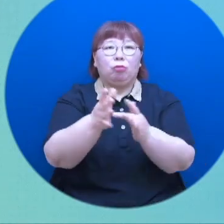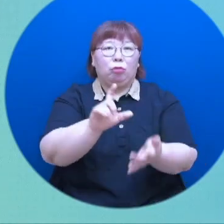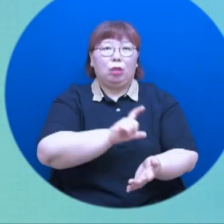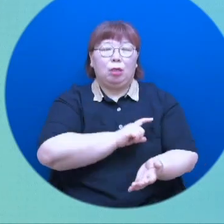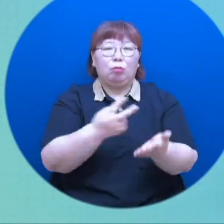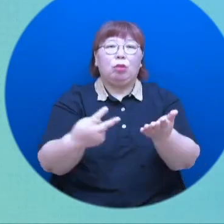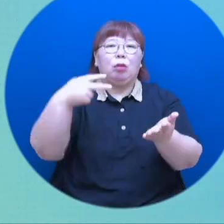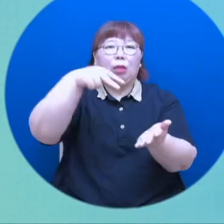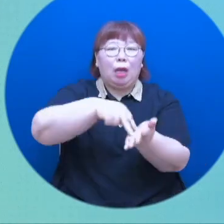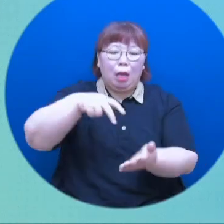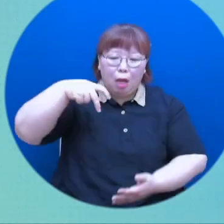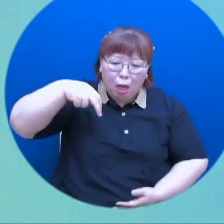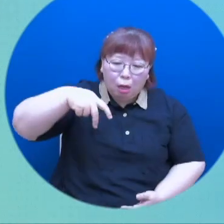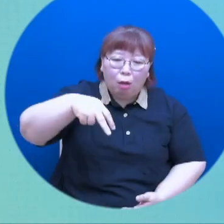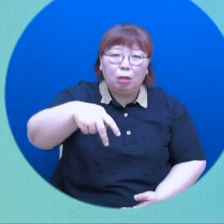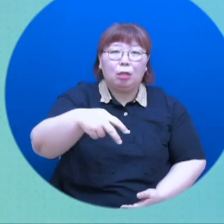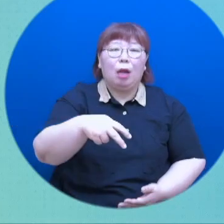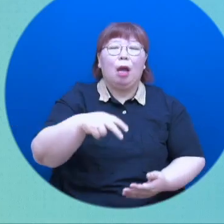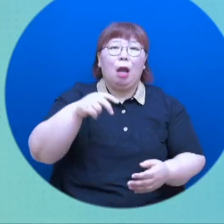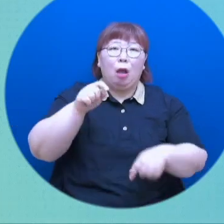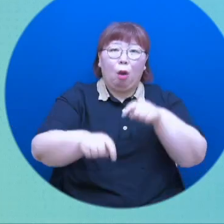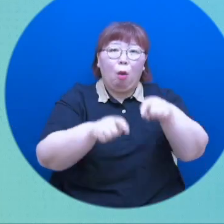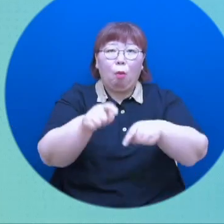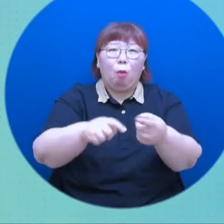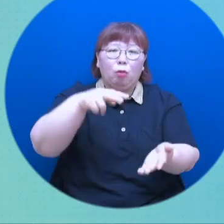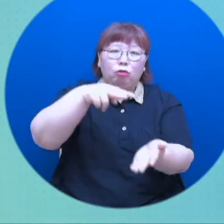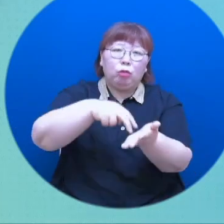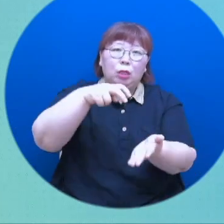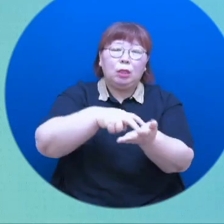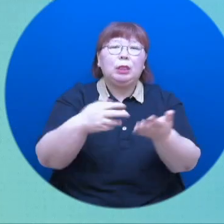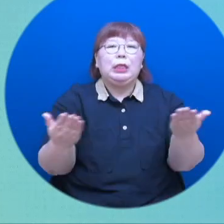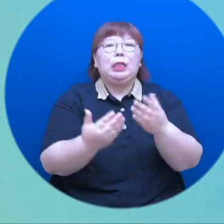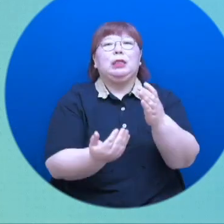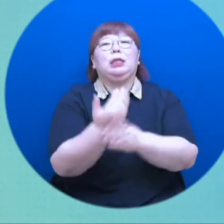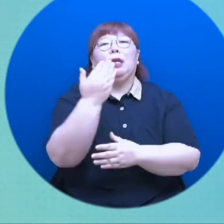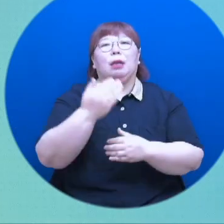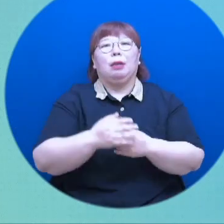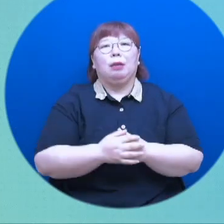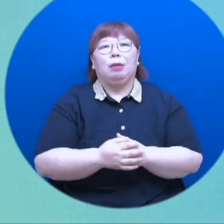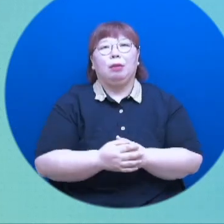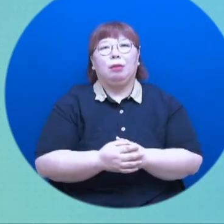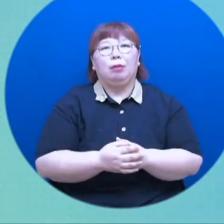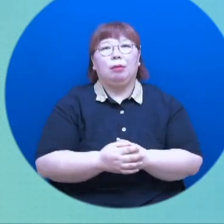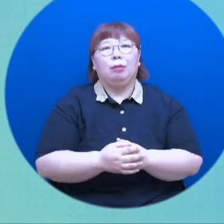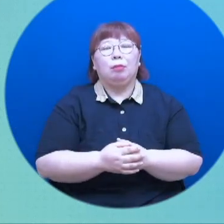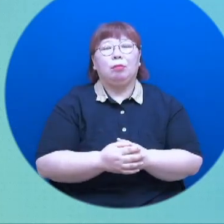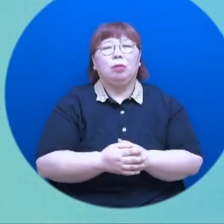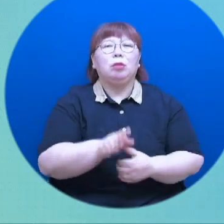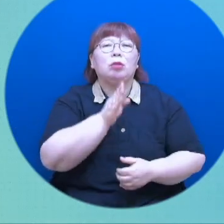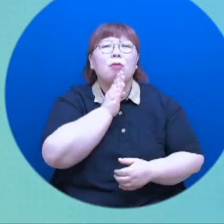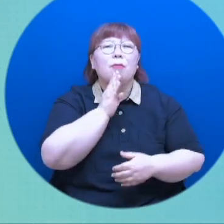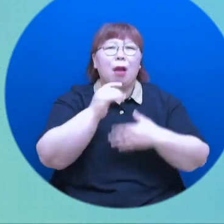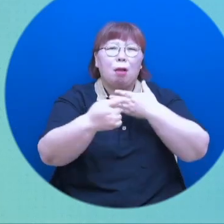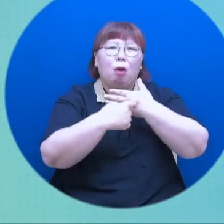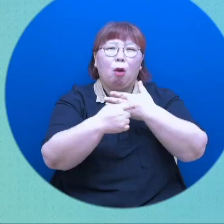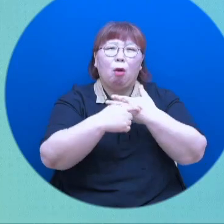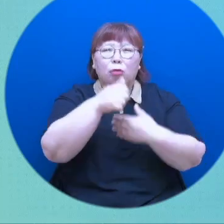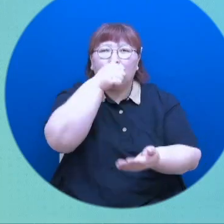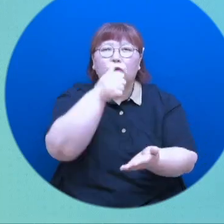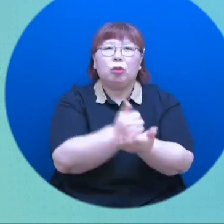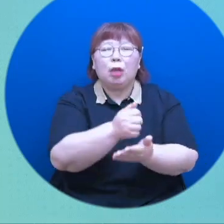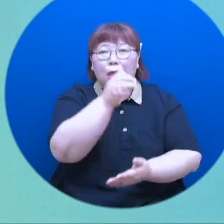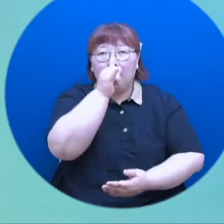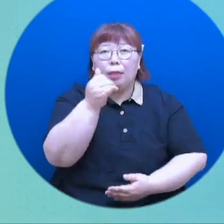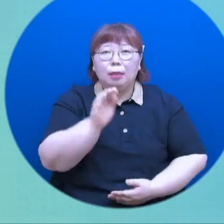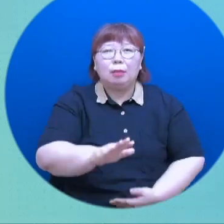그럴 때 걷고 뛰는 역사가 나타나고 있잖아요. 뭘 말씀합니까? 비록 허물이 있는 죄인이지만